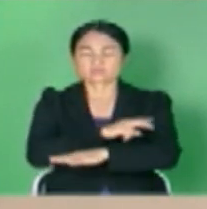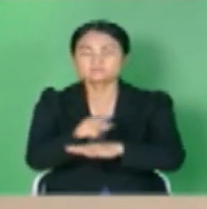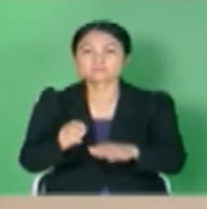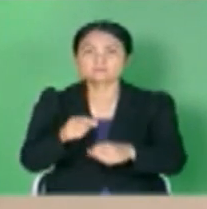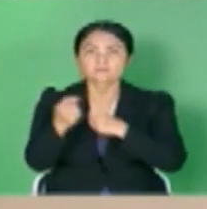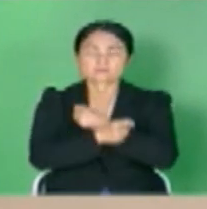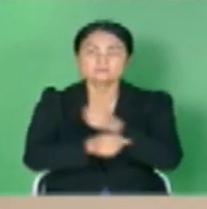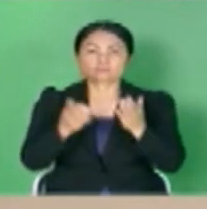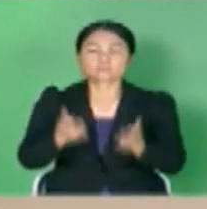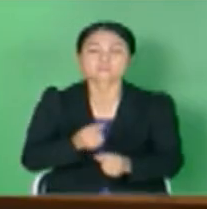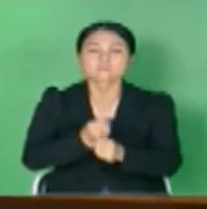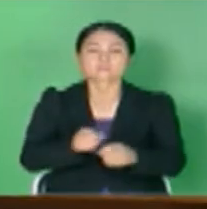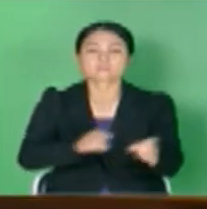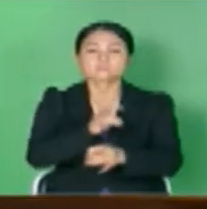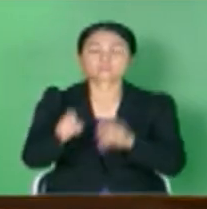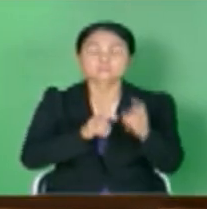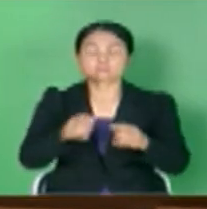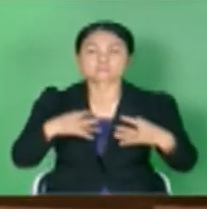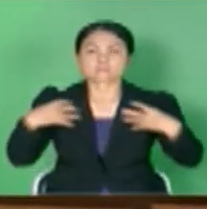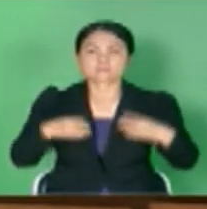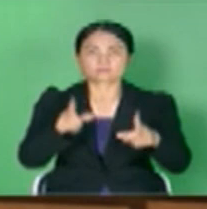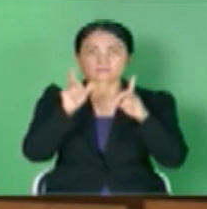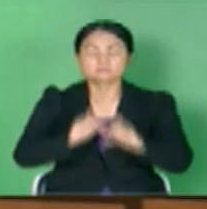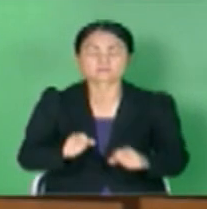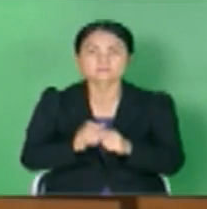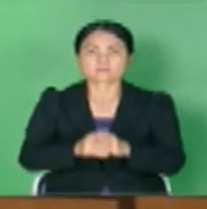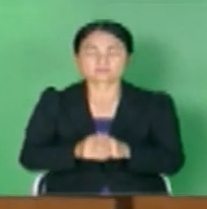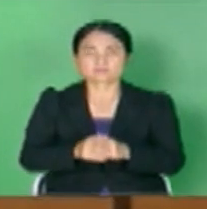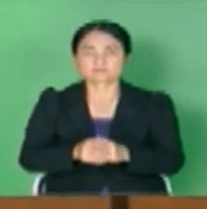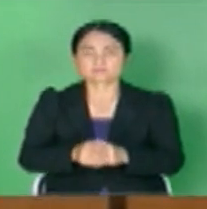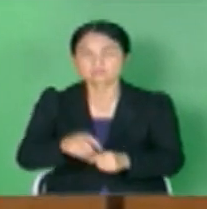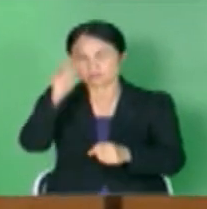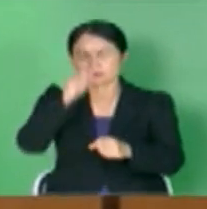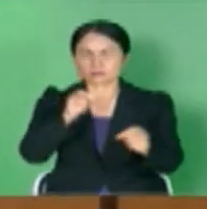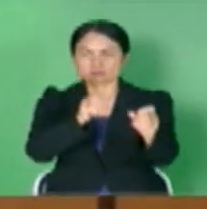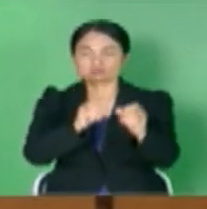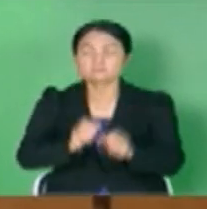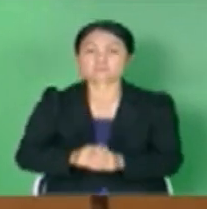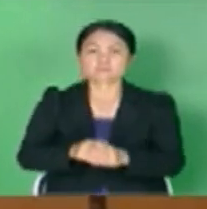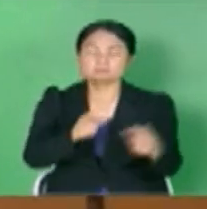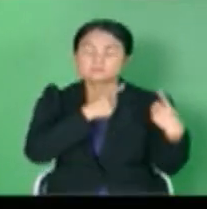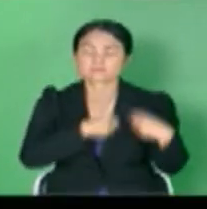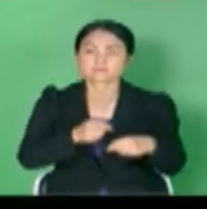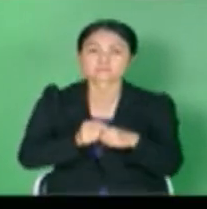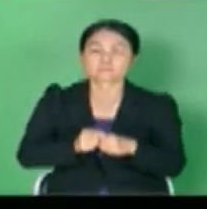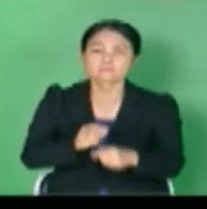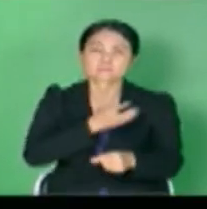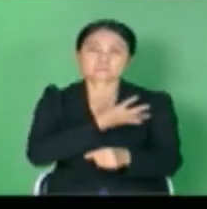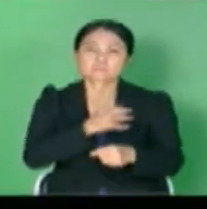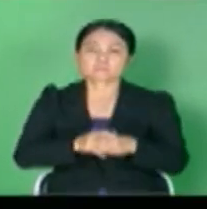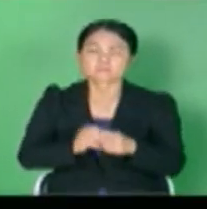ធ្ងន់ធ្ងរដែលធ្វើឲ្យមហាជនខឹងសម្បាចំពោះជនបង្ករឿងដ៏គួរឲ្យខ្លាចខ្លោចចិត្តនេះសុទ្ធសឹងតែ